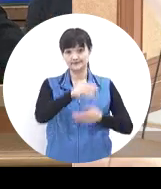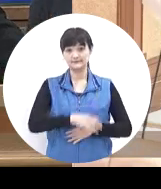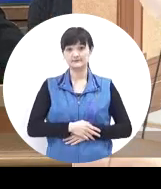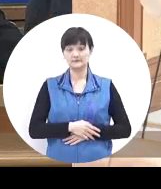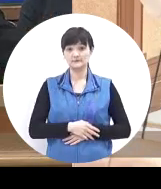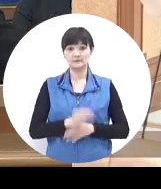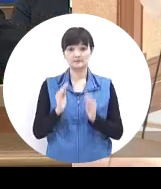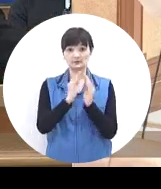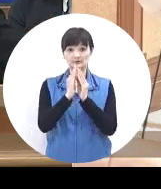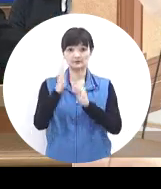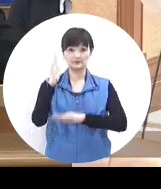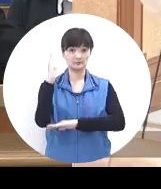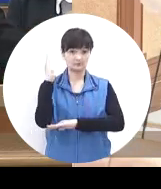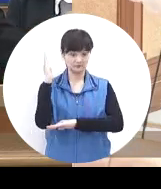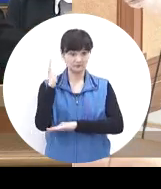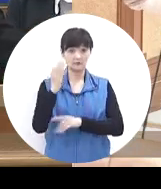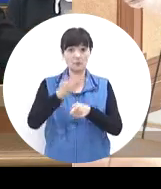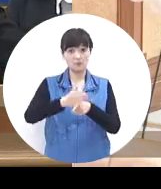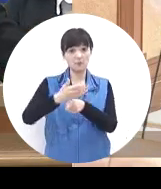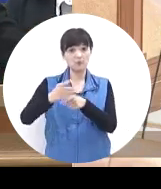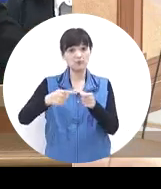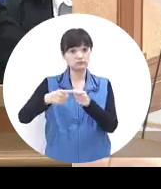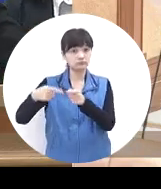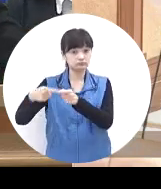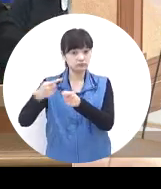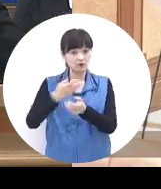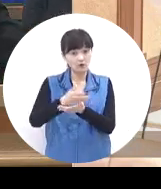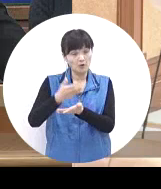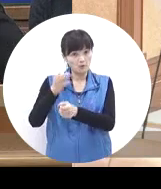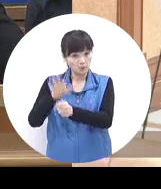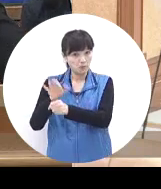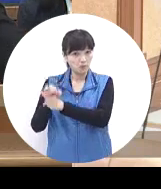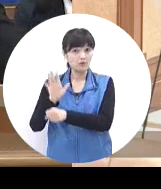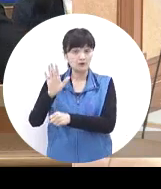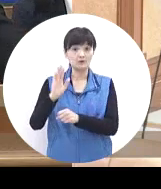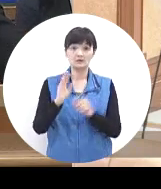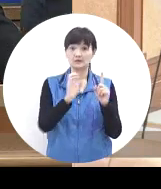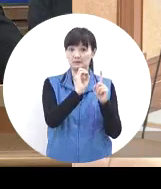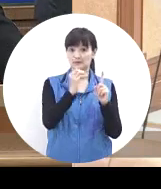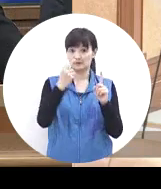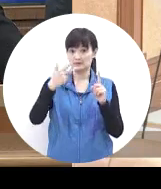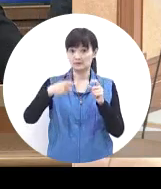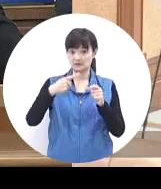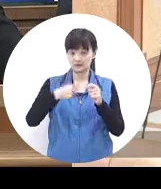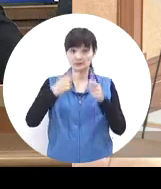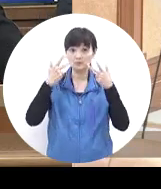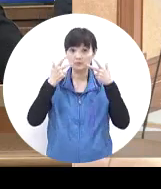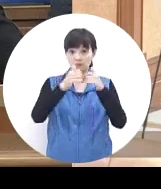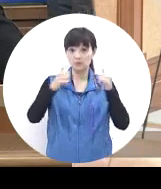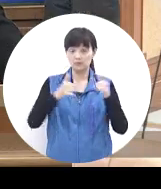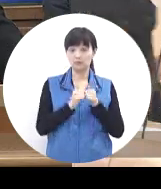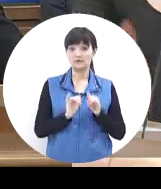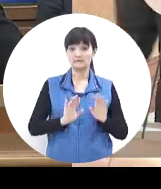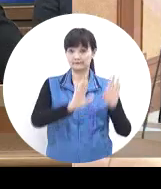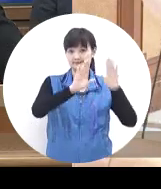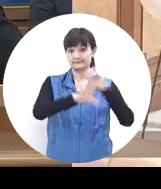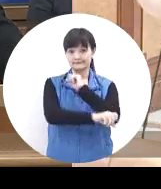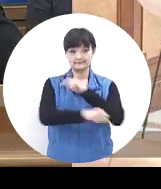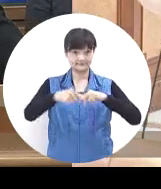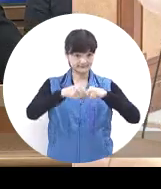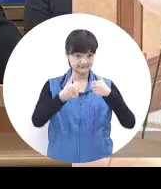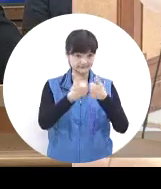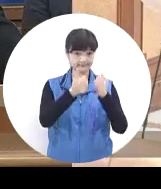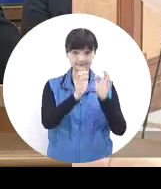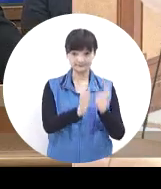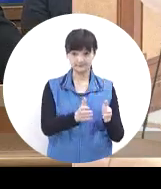分年度以拨补预算的方式，从107年就已经成立了原住民族发展基金会，而新北市